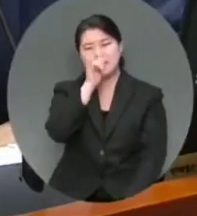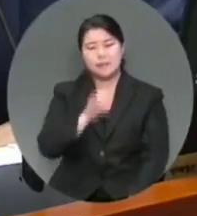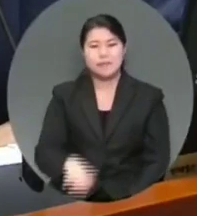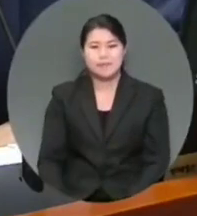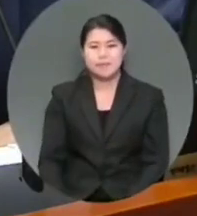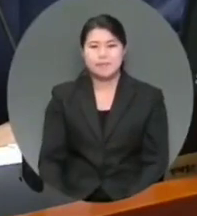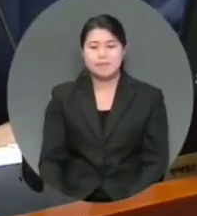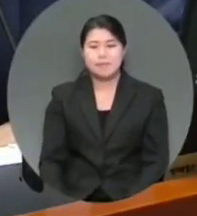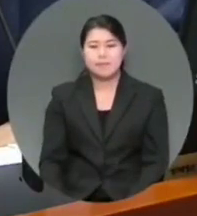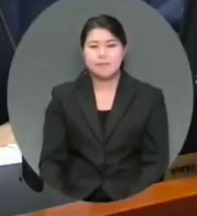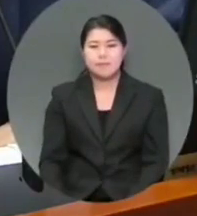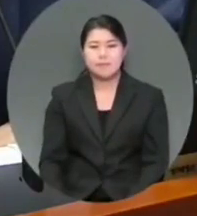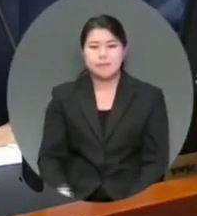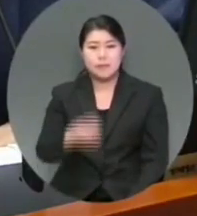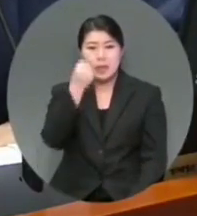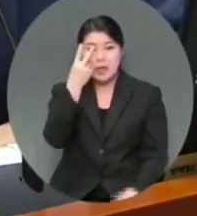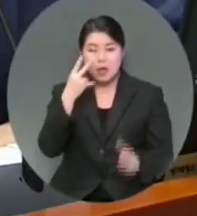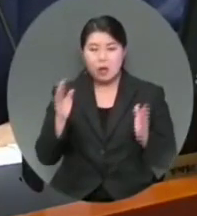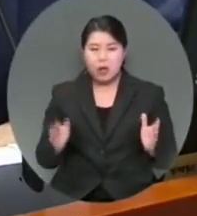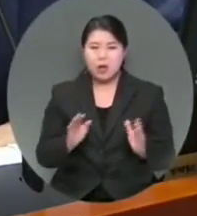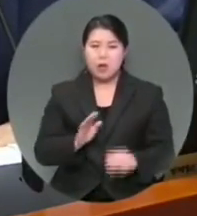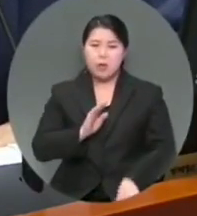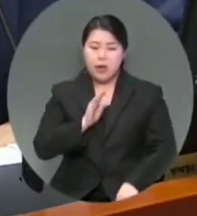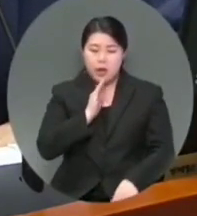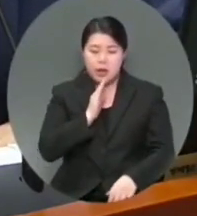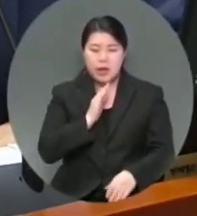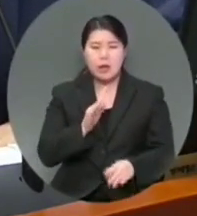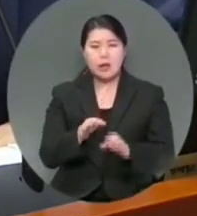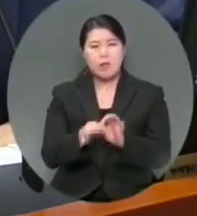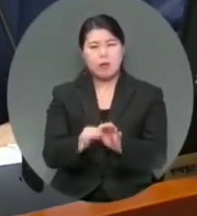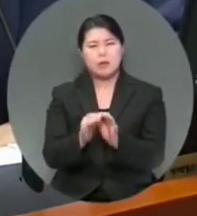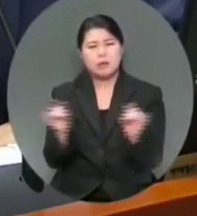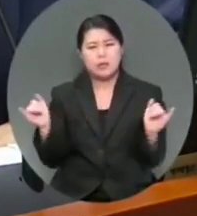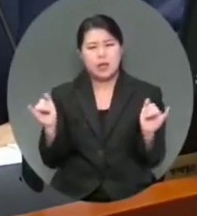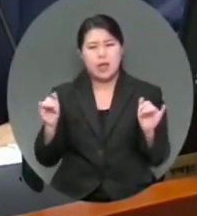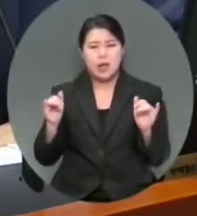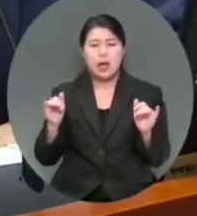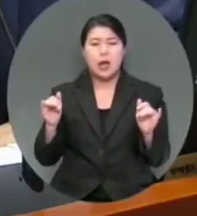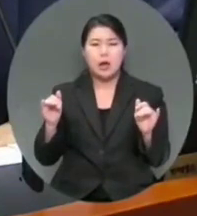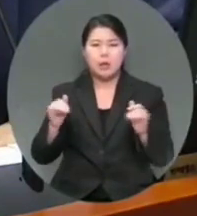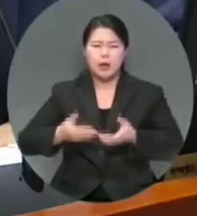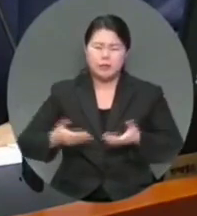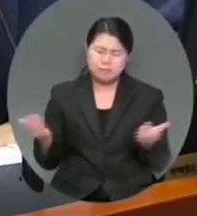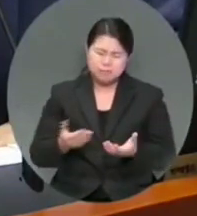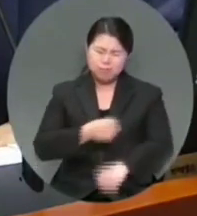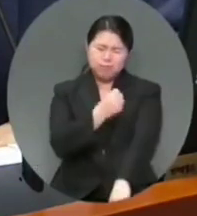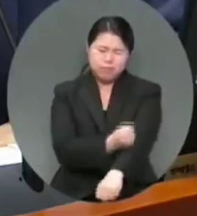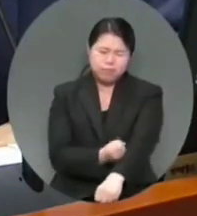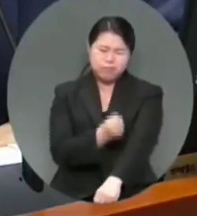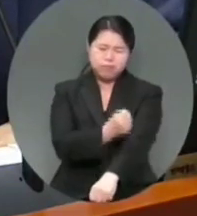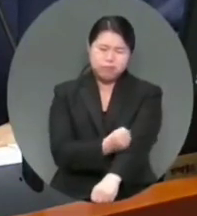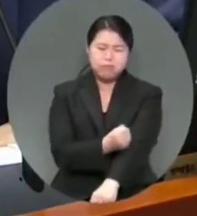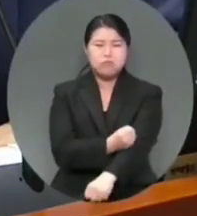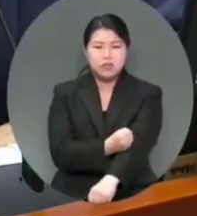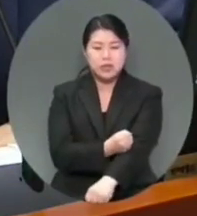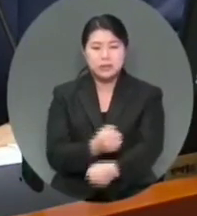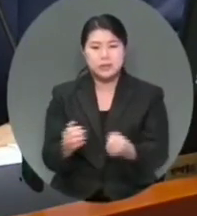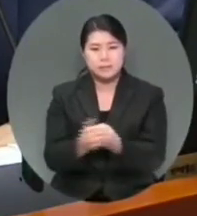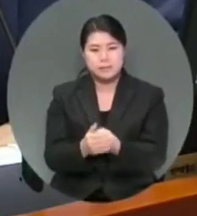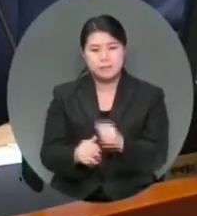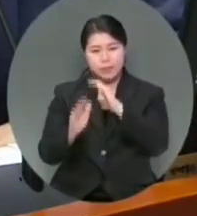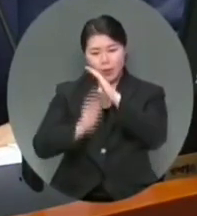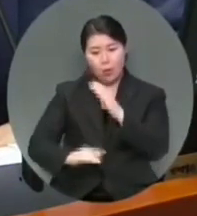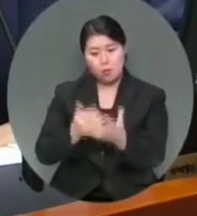이루어지는 과정입니다. 2개월 동안 정말 관련자들이 날밤 새면서 작업하는 그 과정 속에 있기 때문에 그것은 공문서로 서로